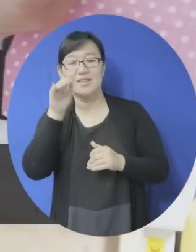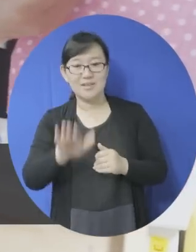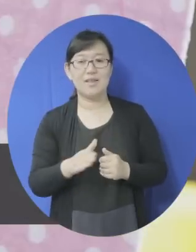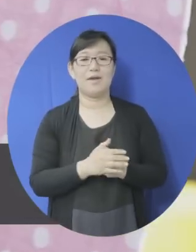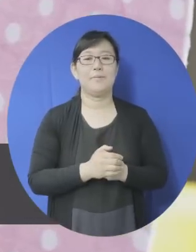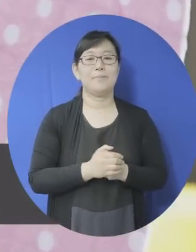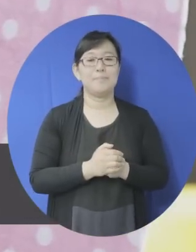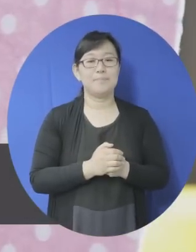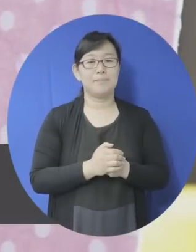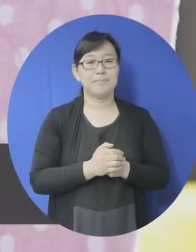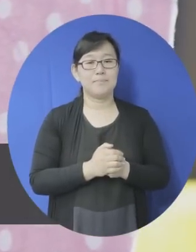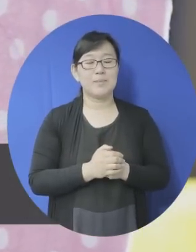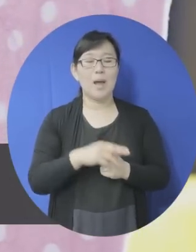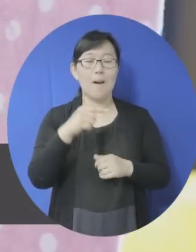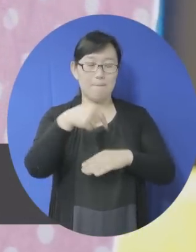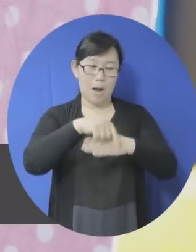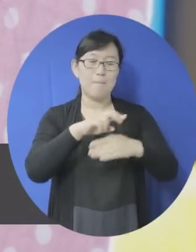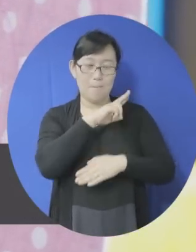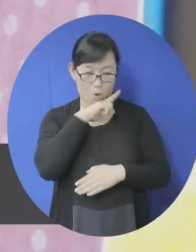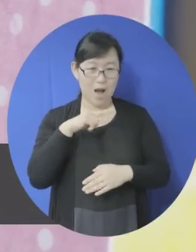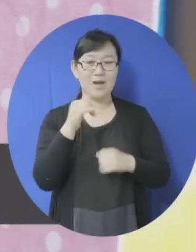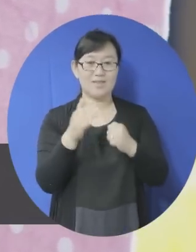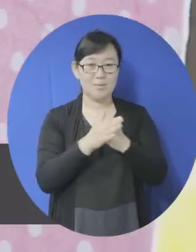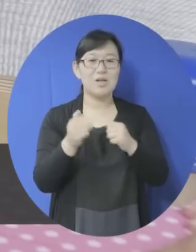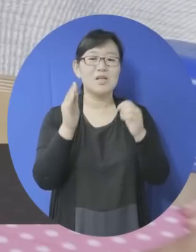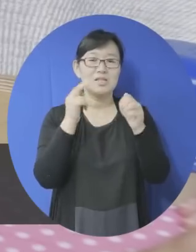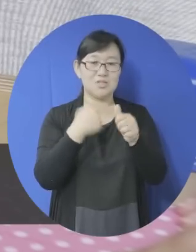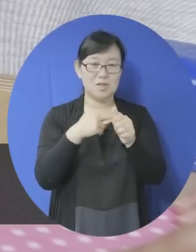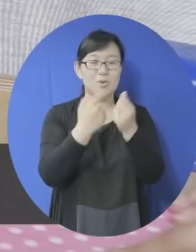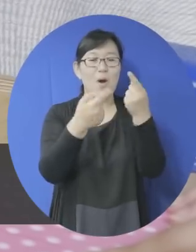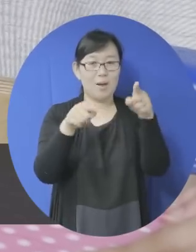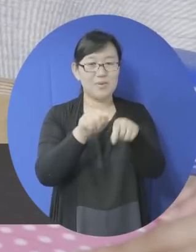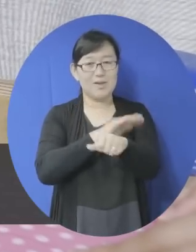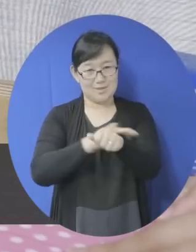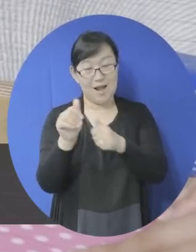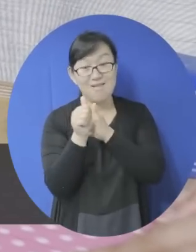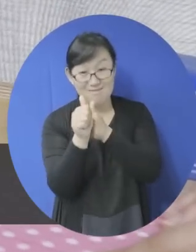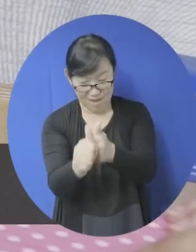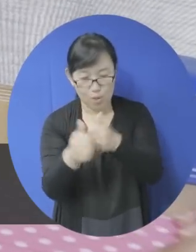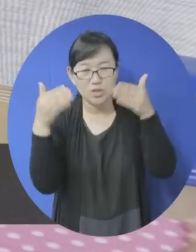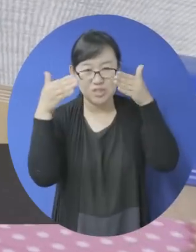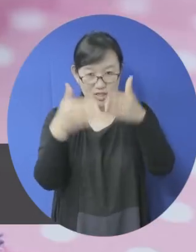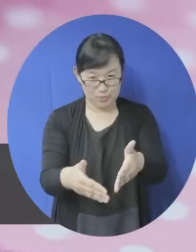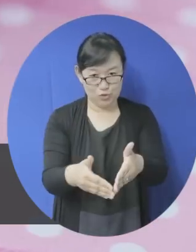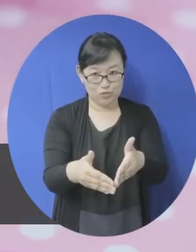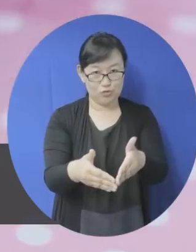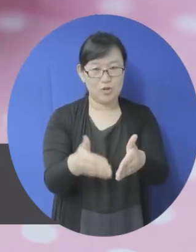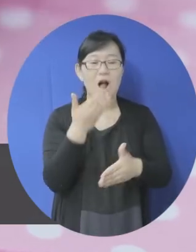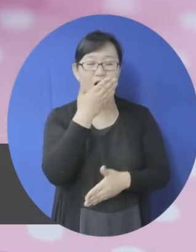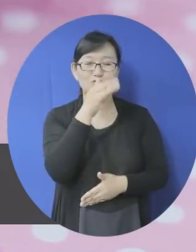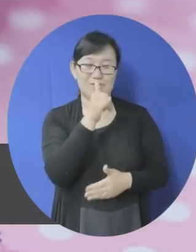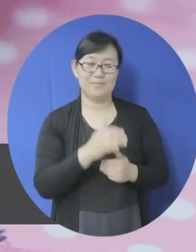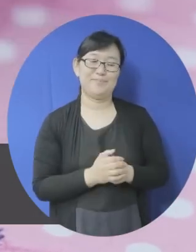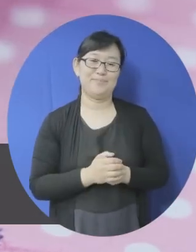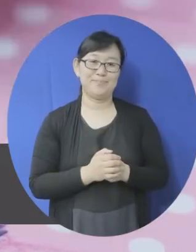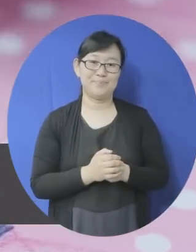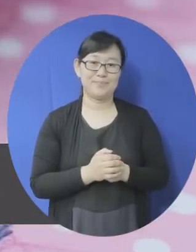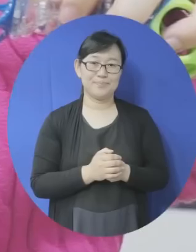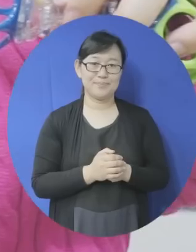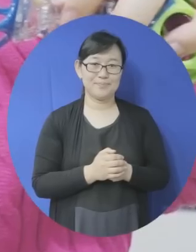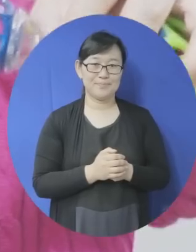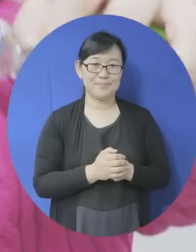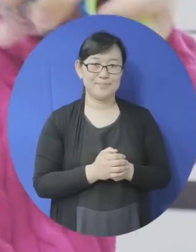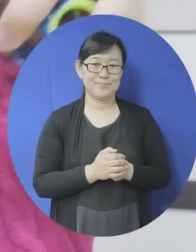할 수 있는 것도 못하고 그럴 수 있는데 마음이 편안해서 그런지 선생님이 하시는 것도 잘 따라하고 더 집중할 수도 있는 그런 게 제일 좋은 것